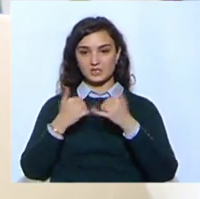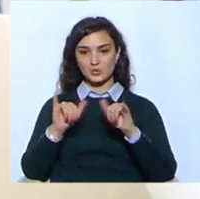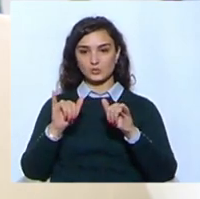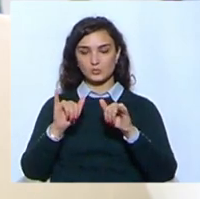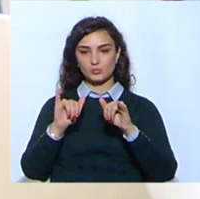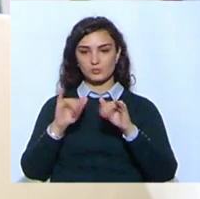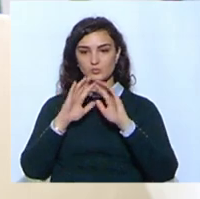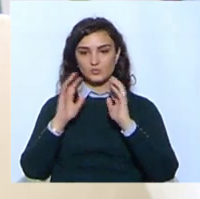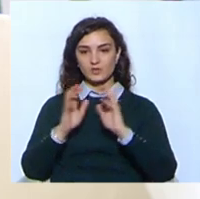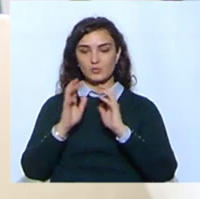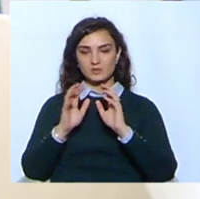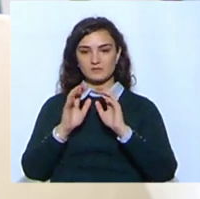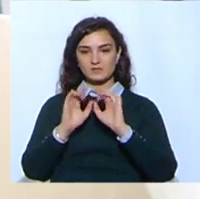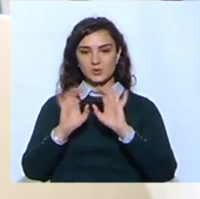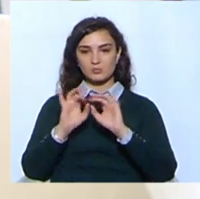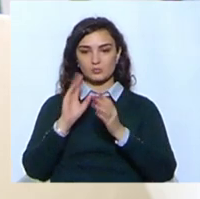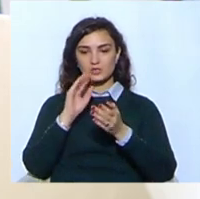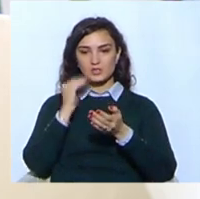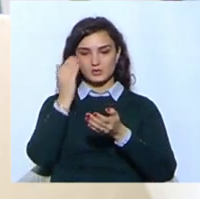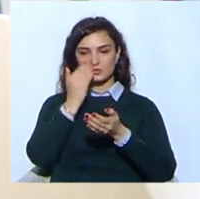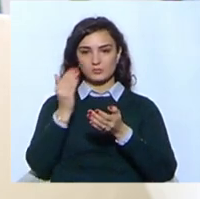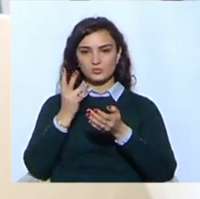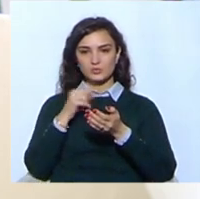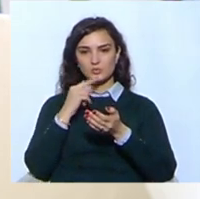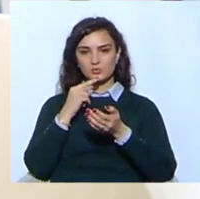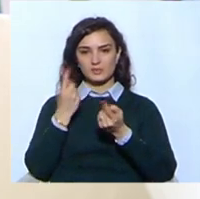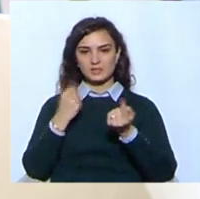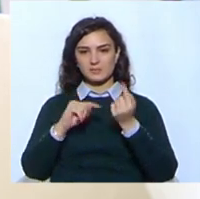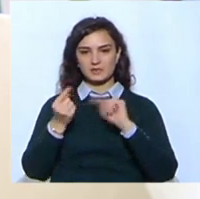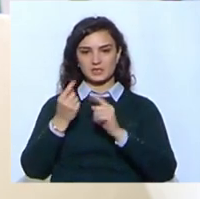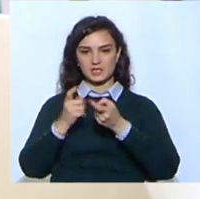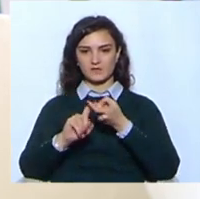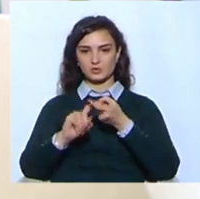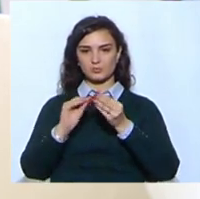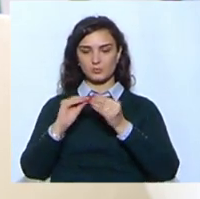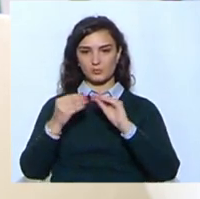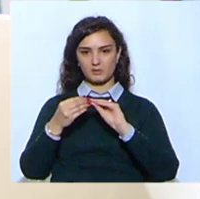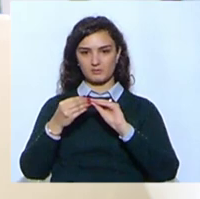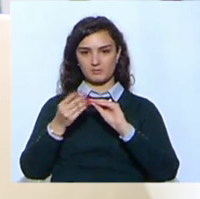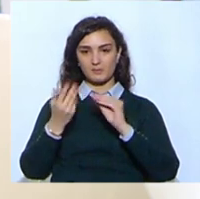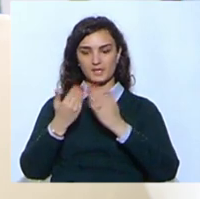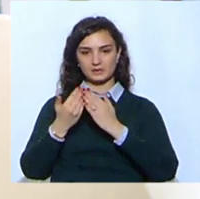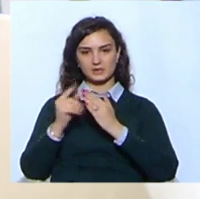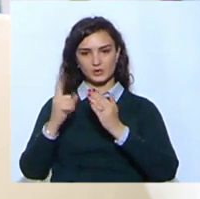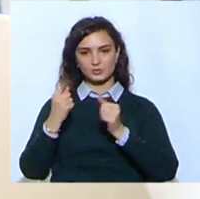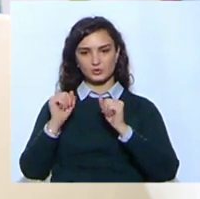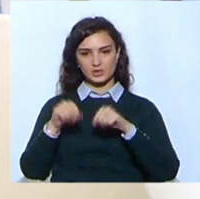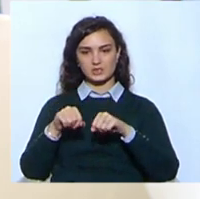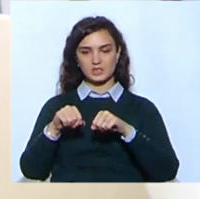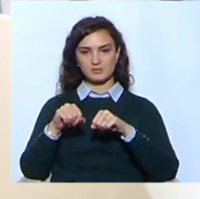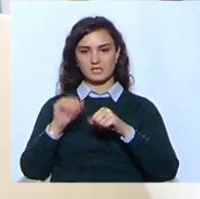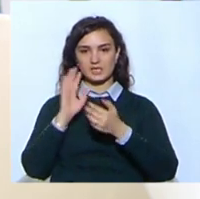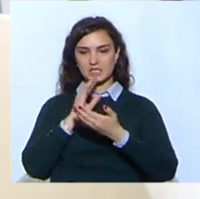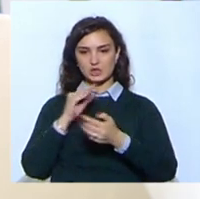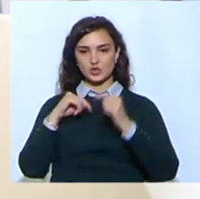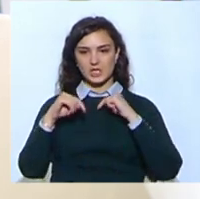მზრუნველობით საზოგადოებაზე, როდესაც ჩვენ უნდა გავითვალისწინოთ ერთმანეთთან დაკავშირებული პრობლემები. მაგალითად, რატომ შეიძლება